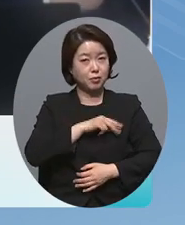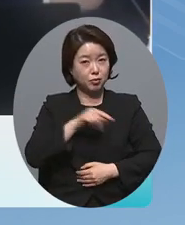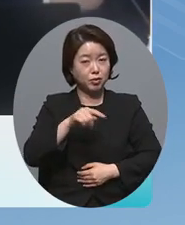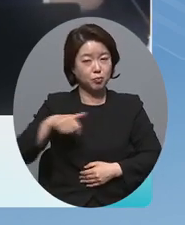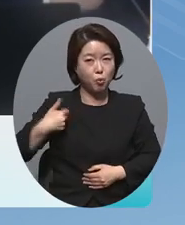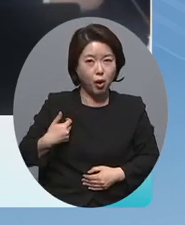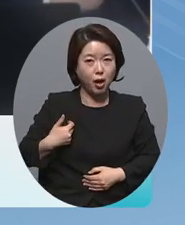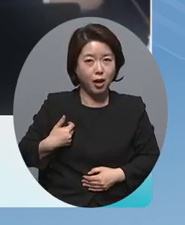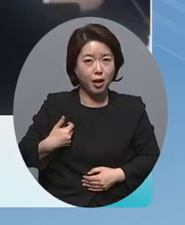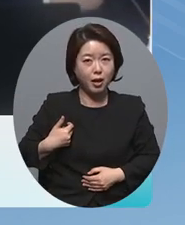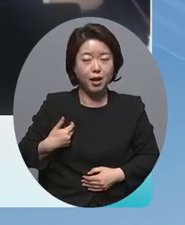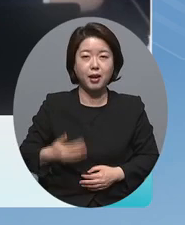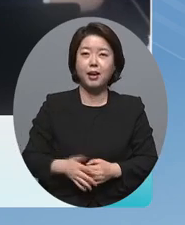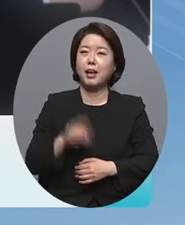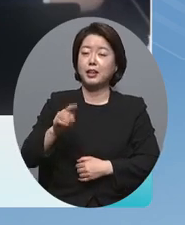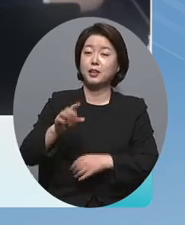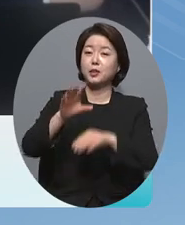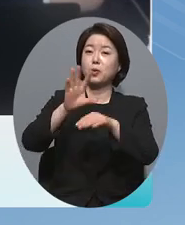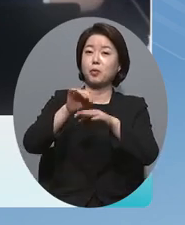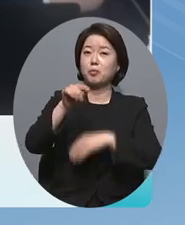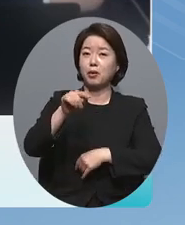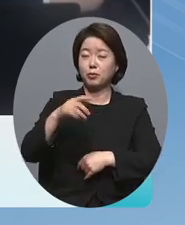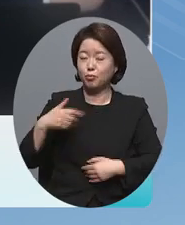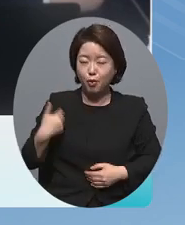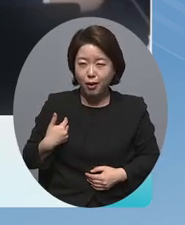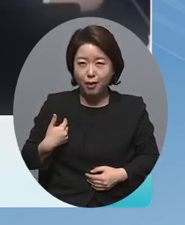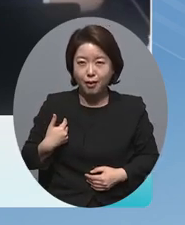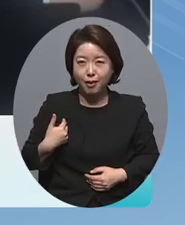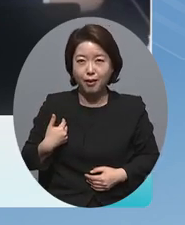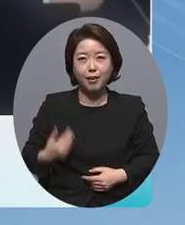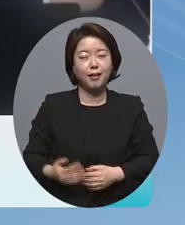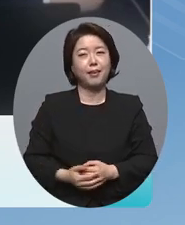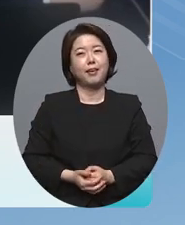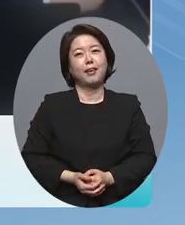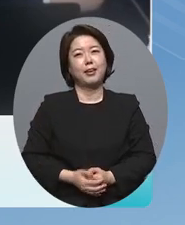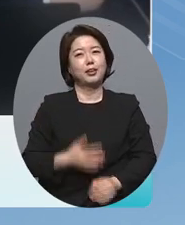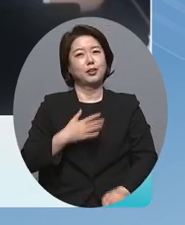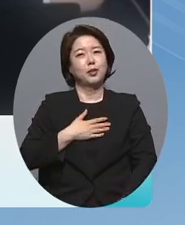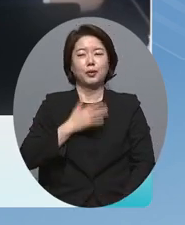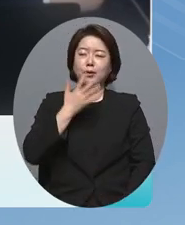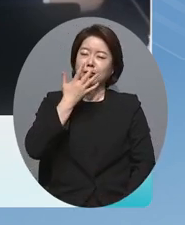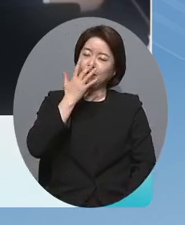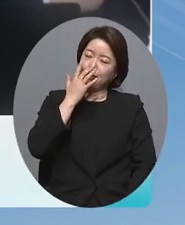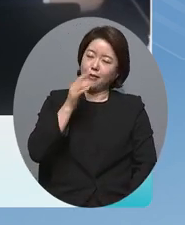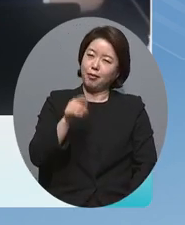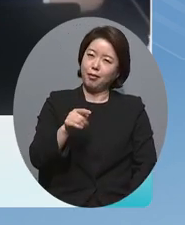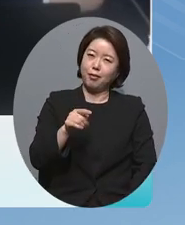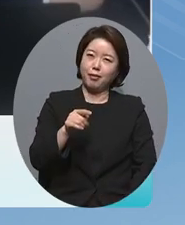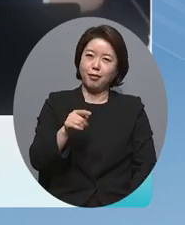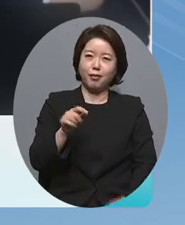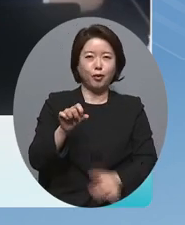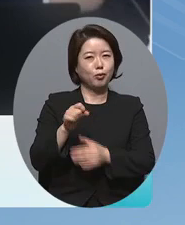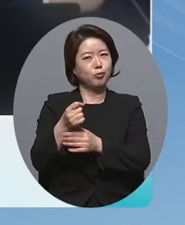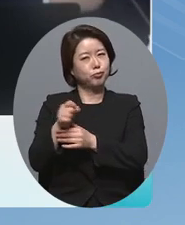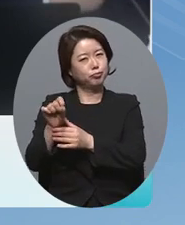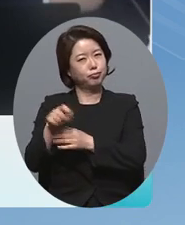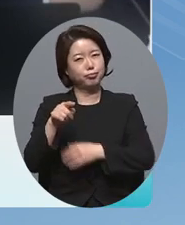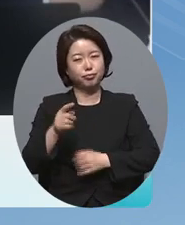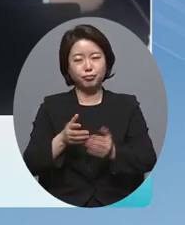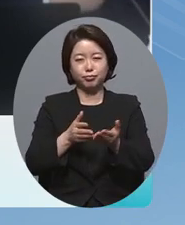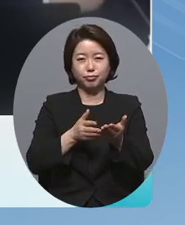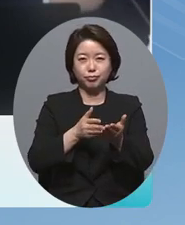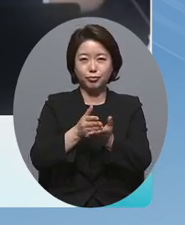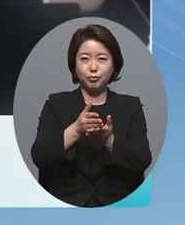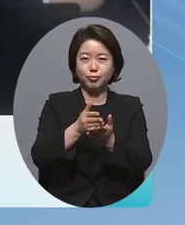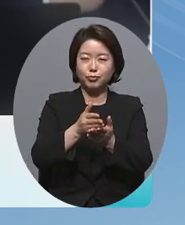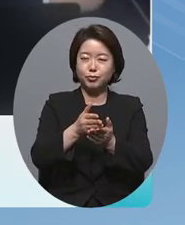건지 아니면 그 언론 매체가 몰랐을 건지 저는 글쎄요. 몰라 이게 전문적으로 이렇게 하시는